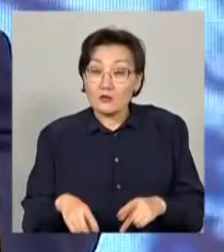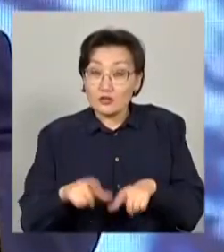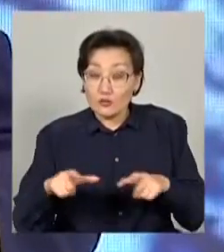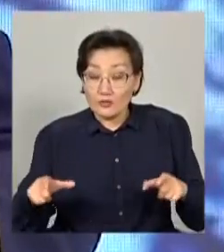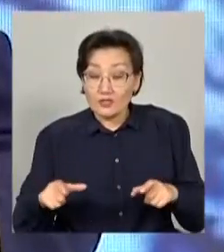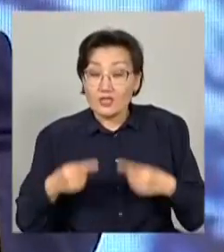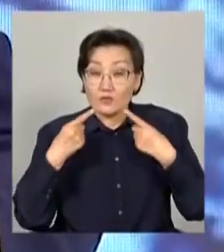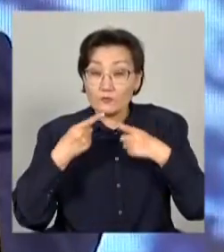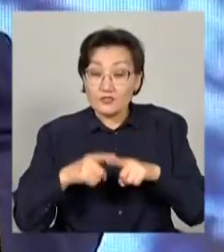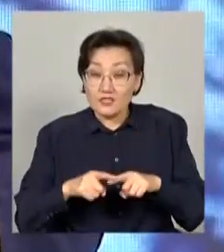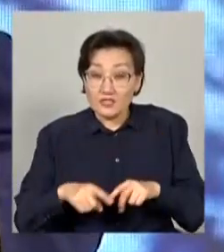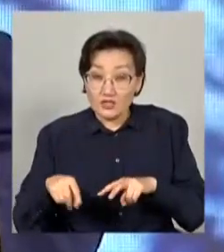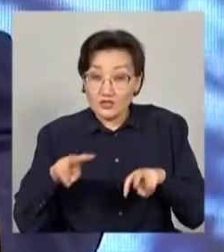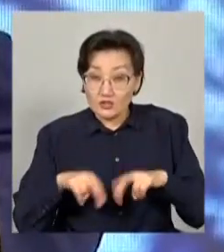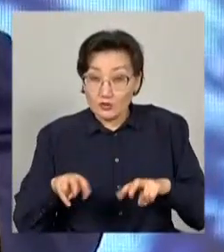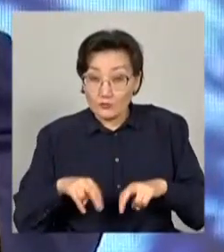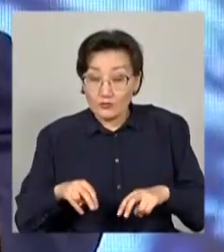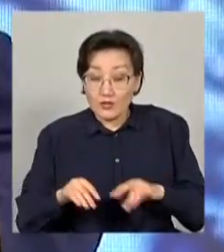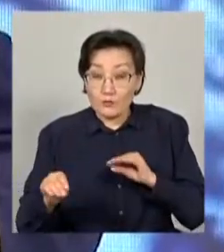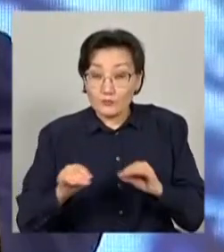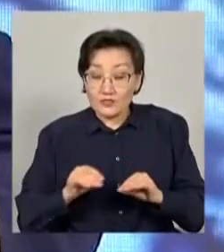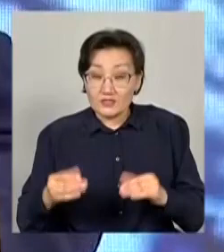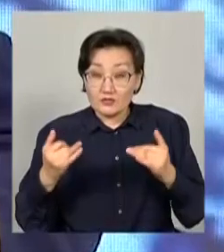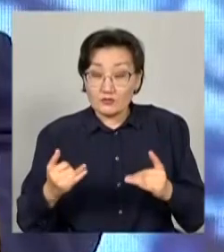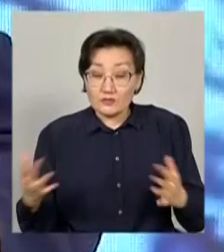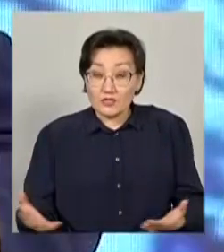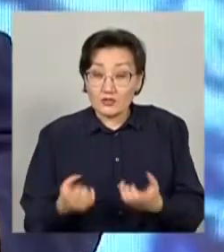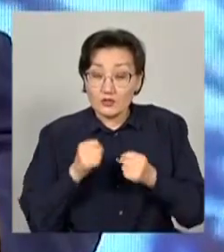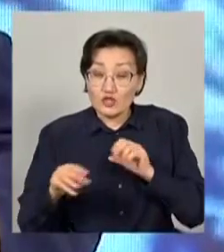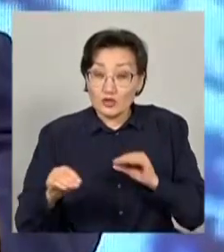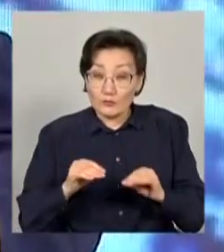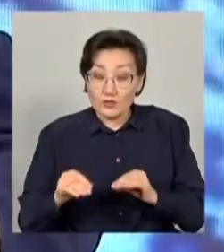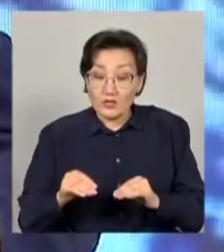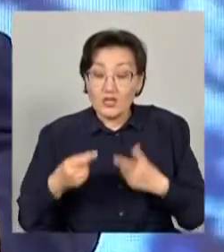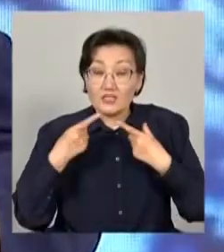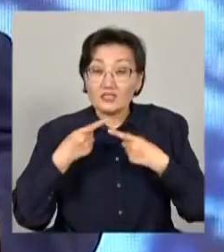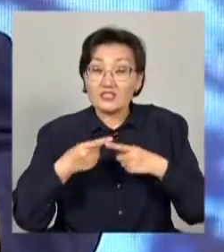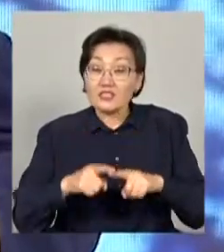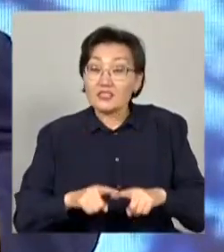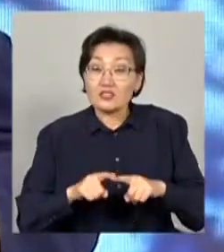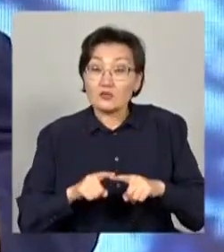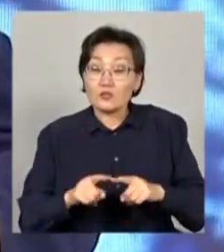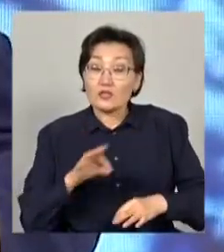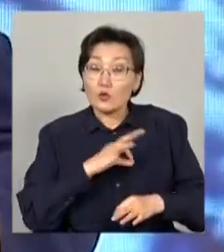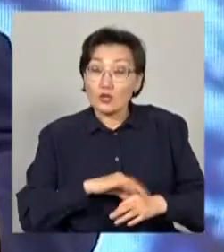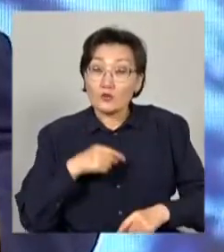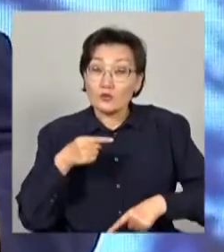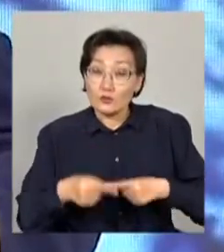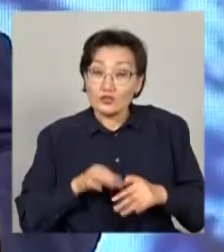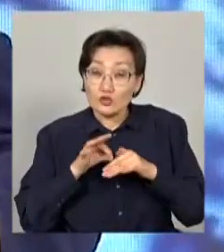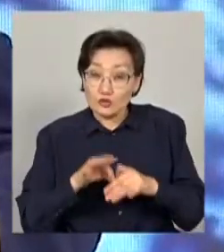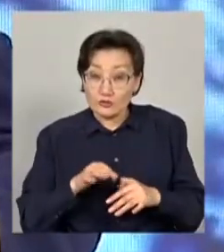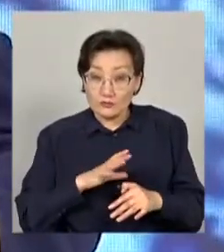шеккендерді техникалық іздеу аспаптарын заманауи құтқару жабдықтары мен инженерлік техниканы қолдана отырып